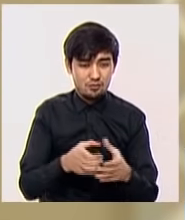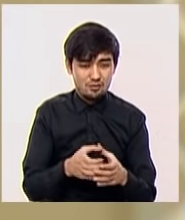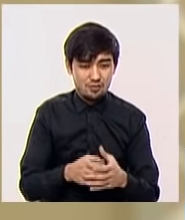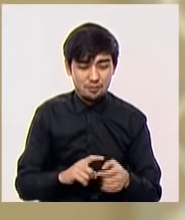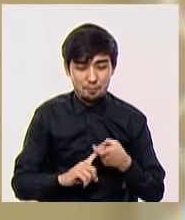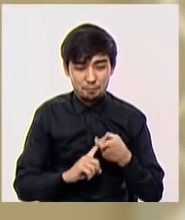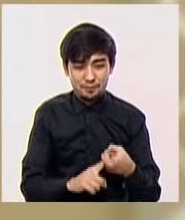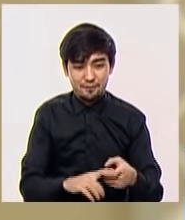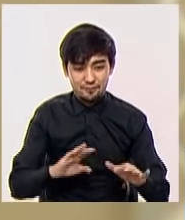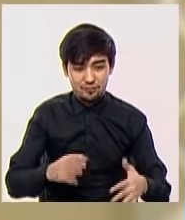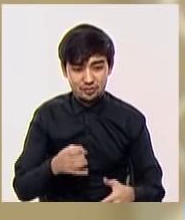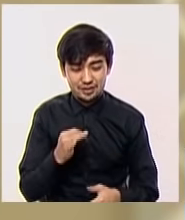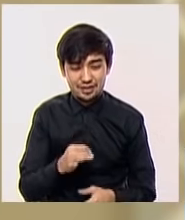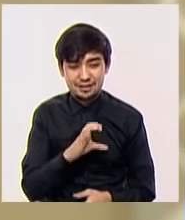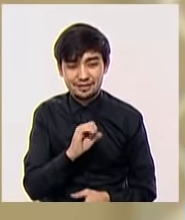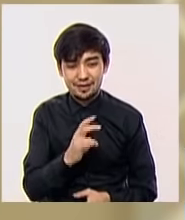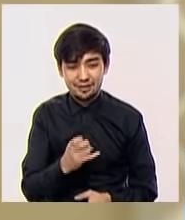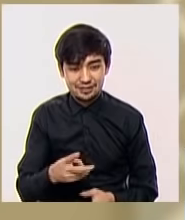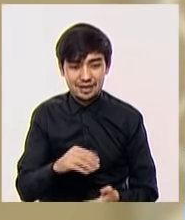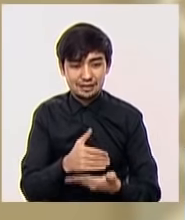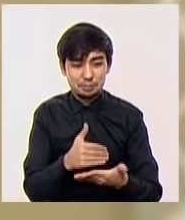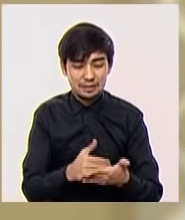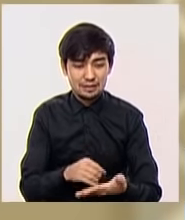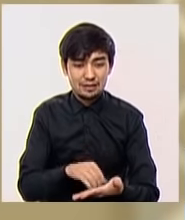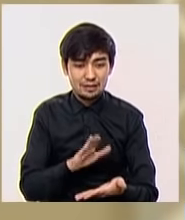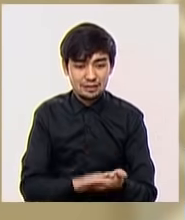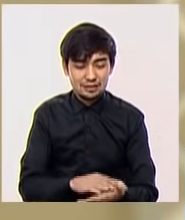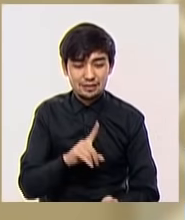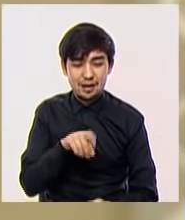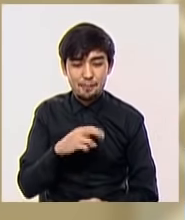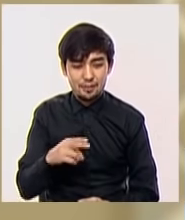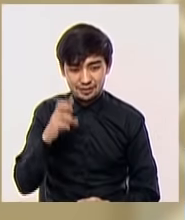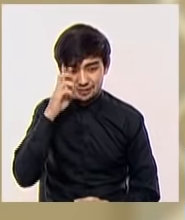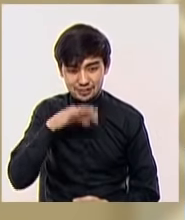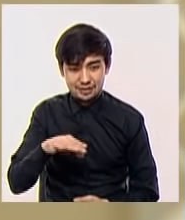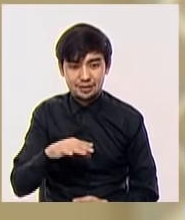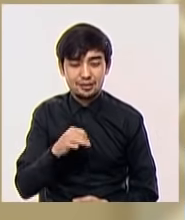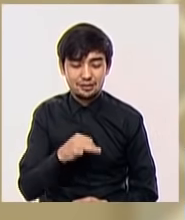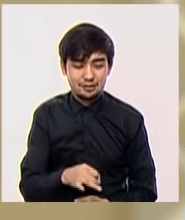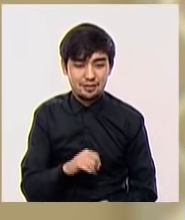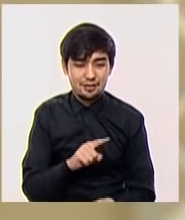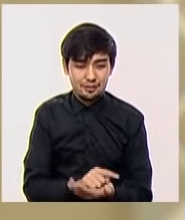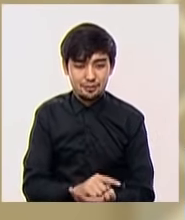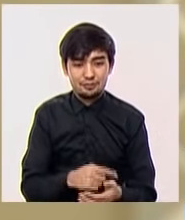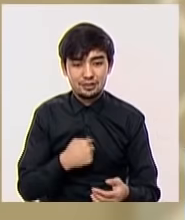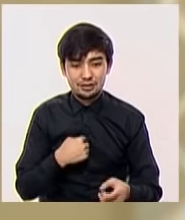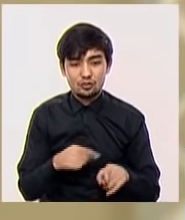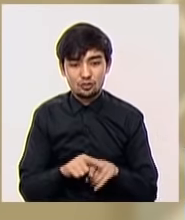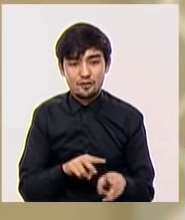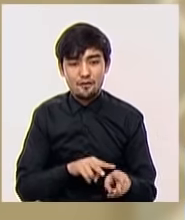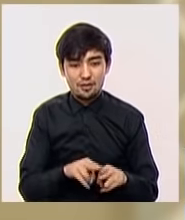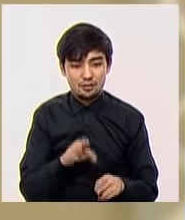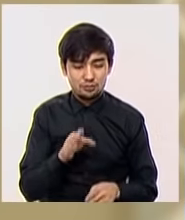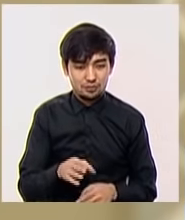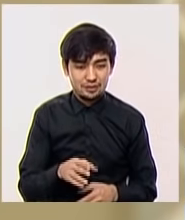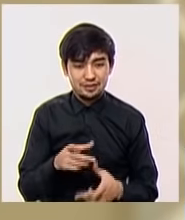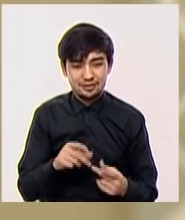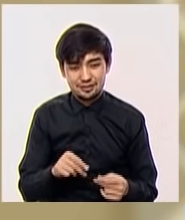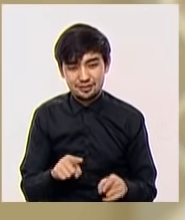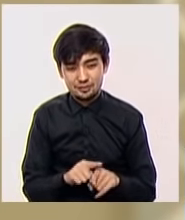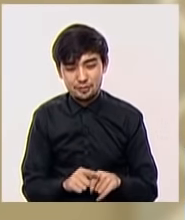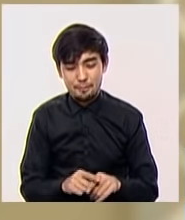которые попадут санкционный список западных стран естественно этот так или иначе где-то